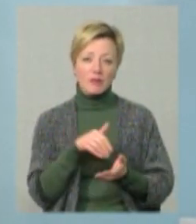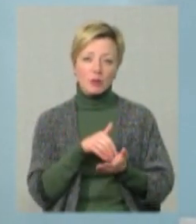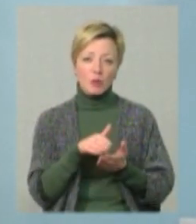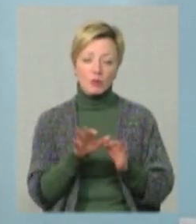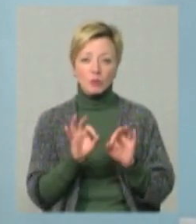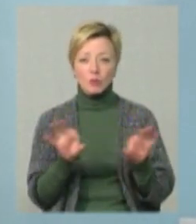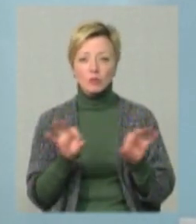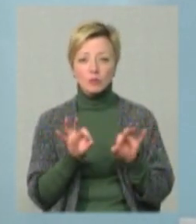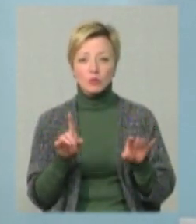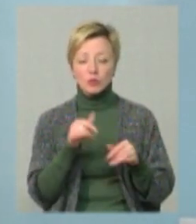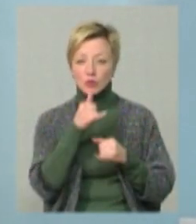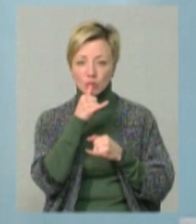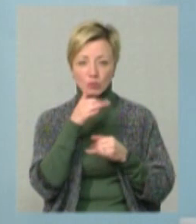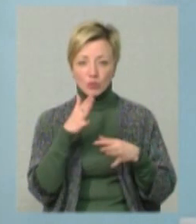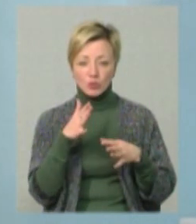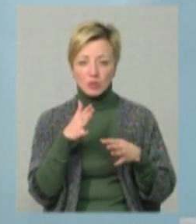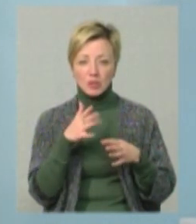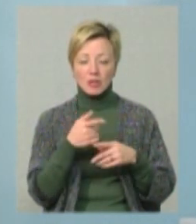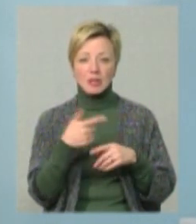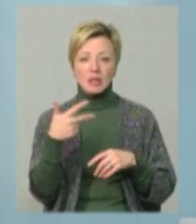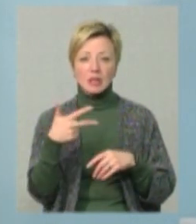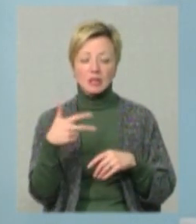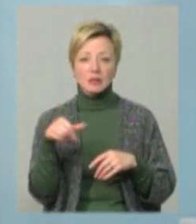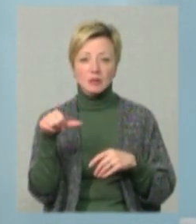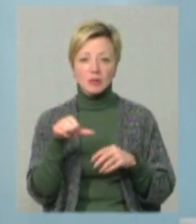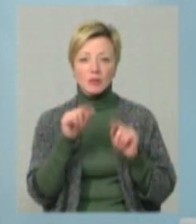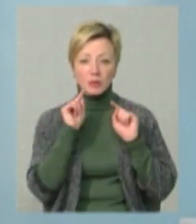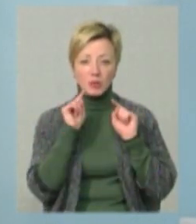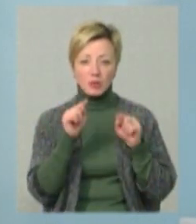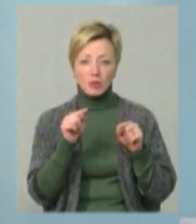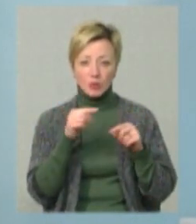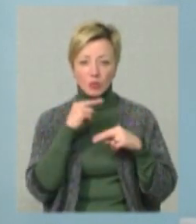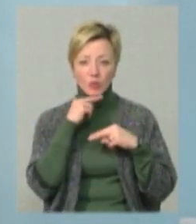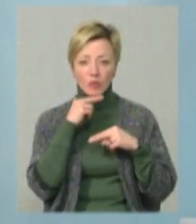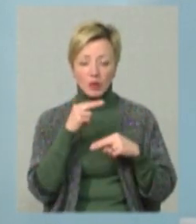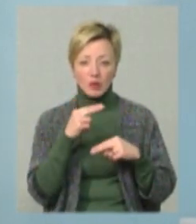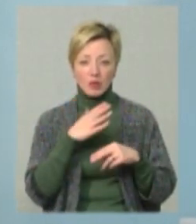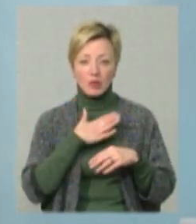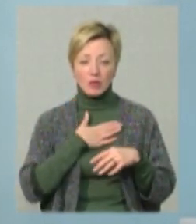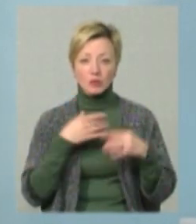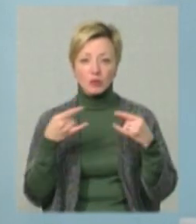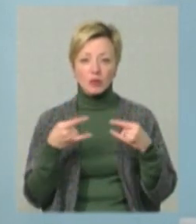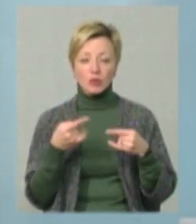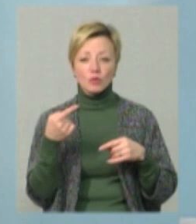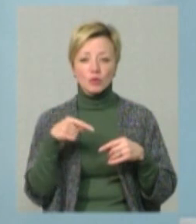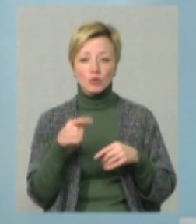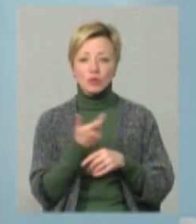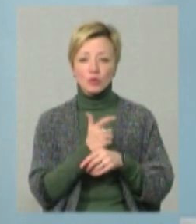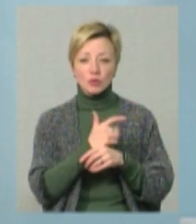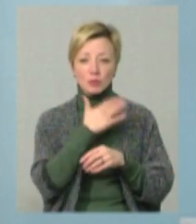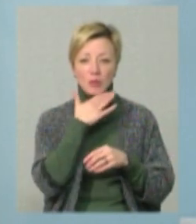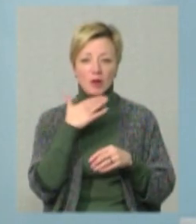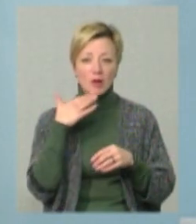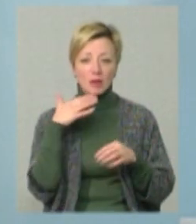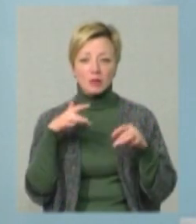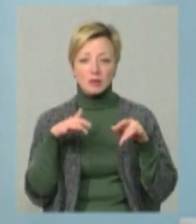відмовився, пояснивши, що не може аж на півгодини приділити часу нашому етеру, тому що дуже багато